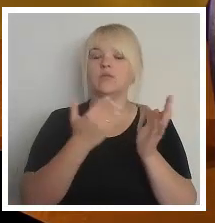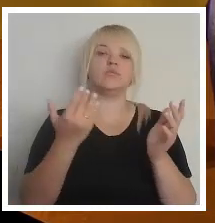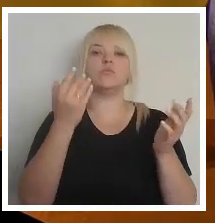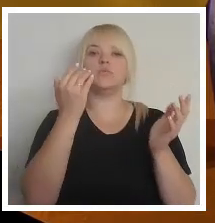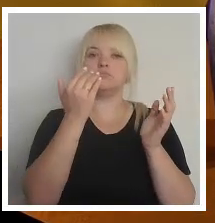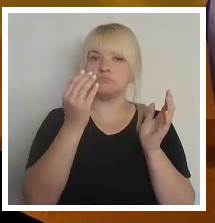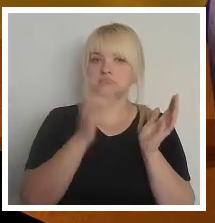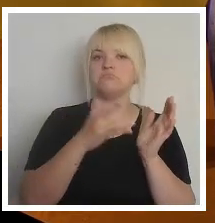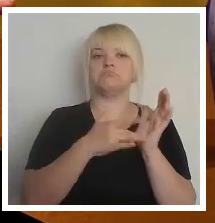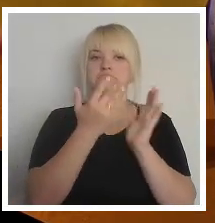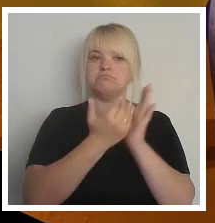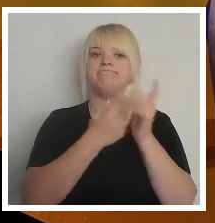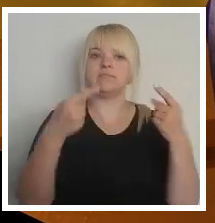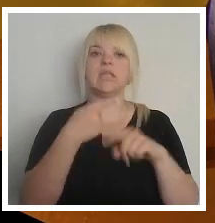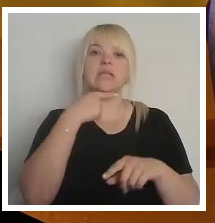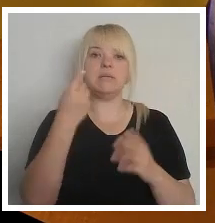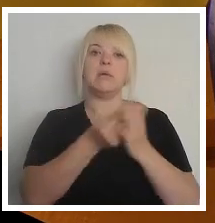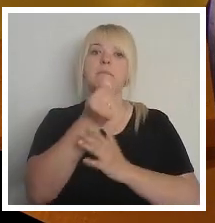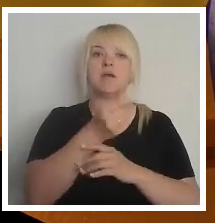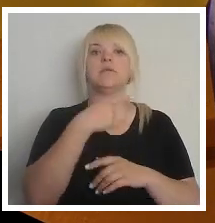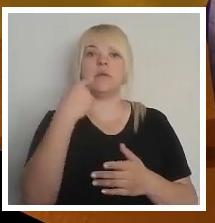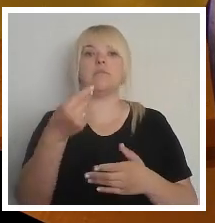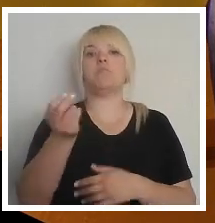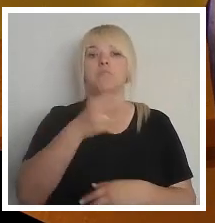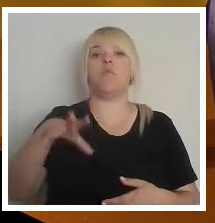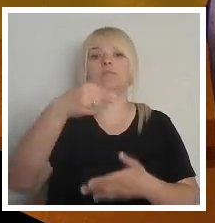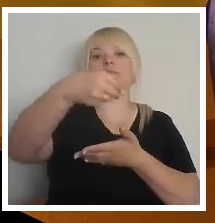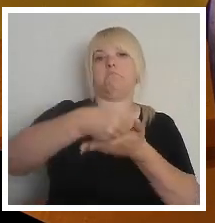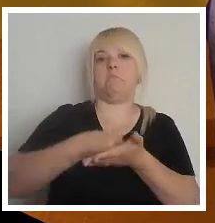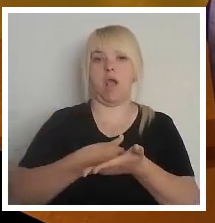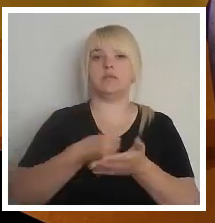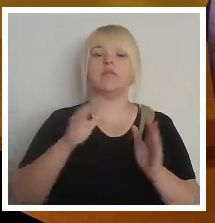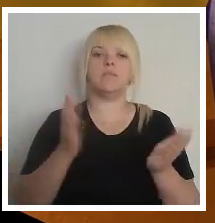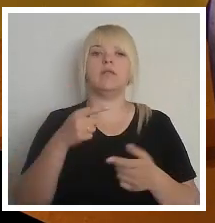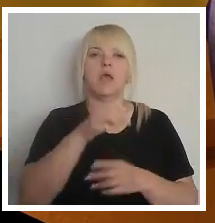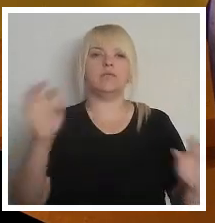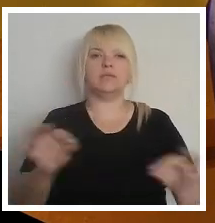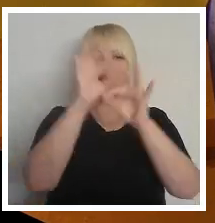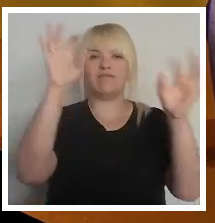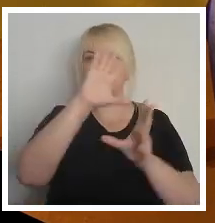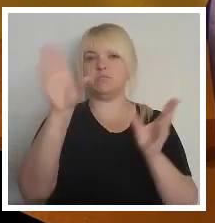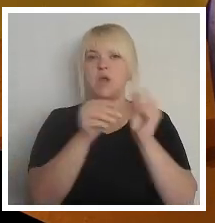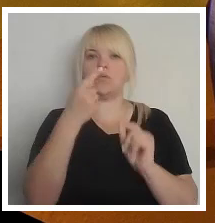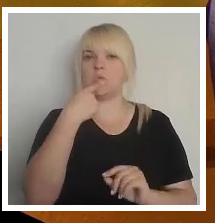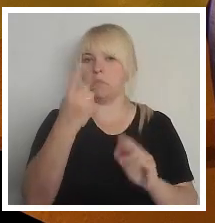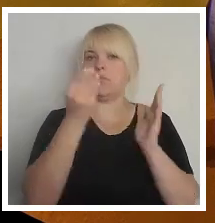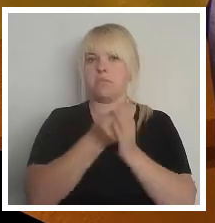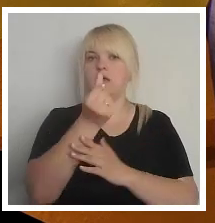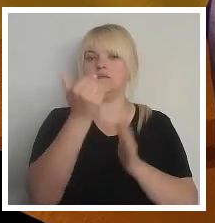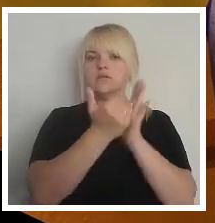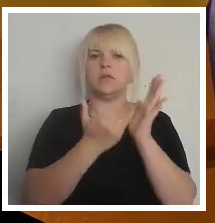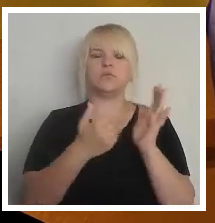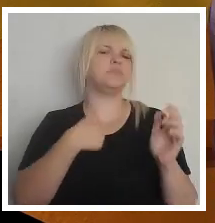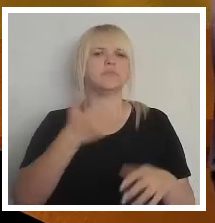gribam maksāt un gribam, lai mums maksātu, bet ar tādu nelielu ievadu vispār par maksas saturu. Esmu strādājis